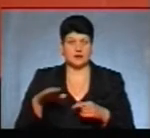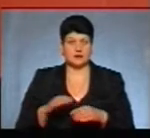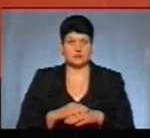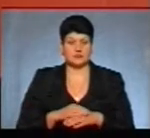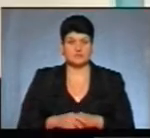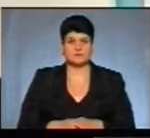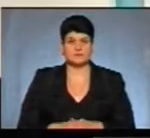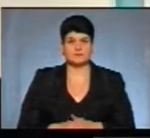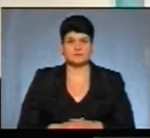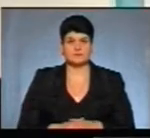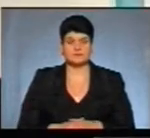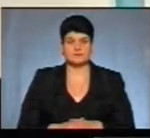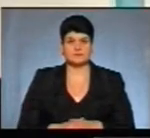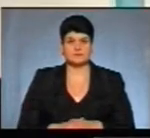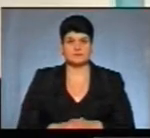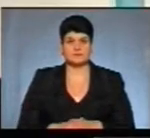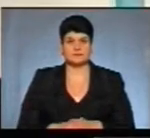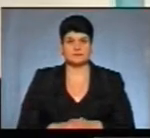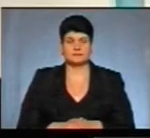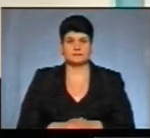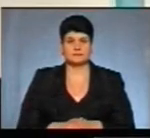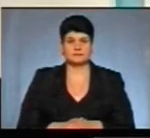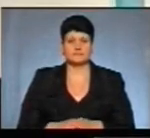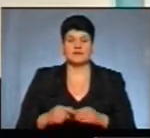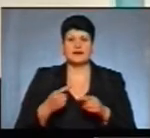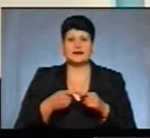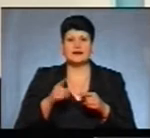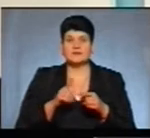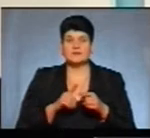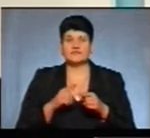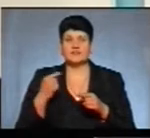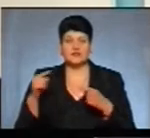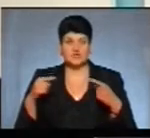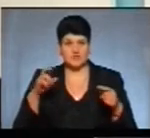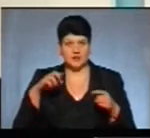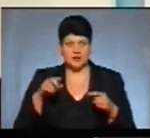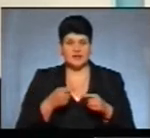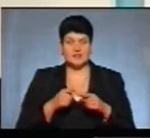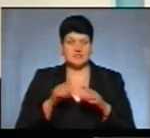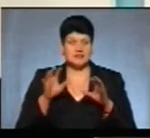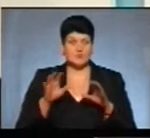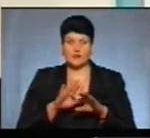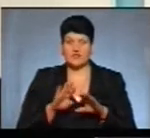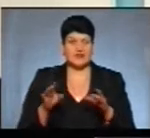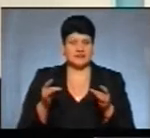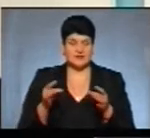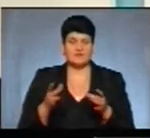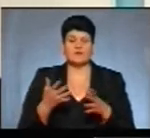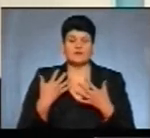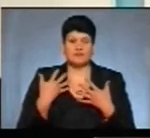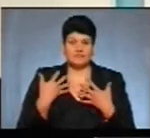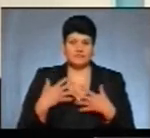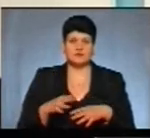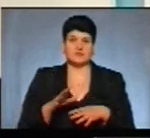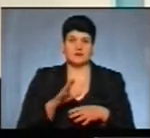ласка. Ну, в інших країнах цей закон не сирий. Він, ну, вже пройшов відповідну пробацію, так, він